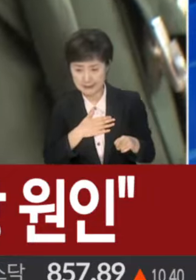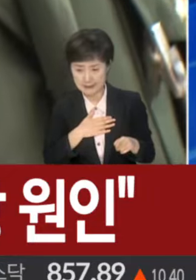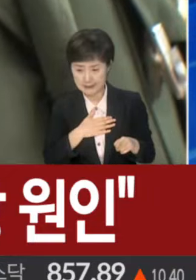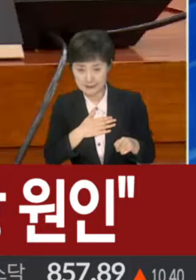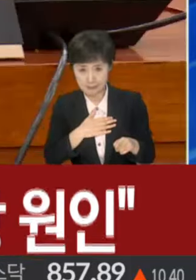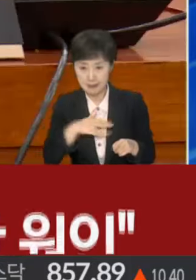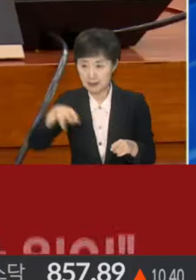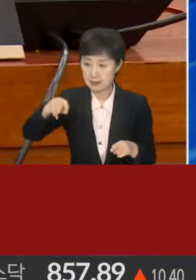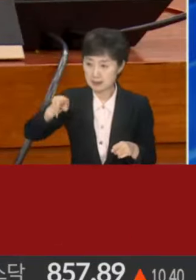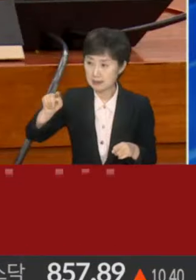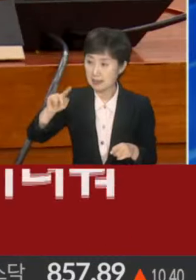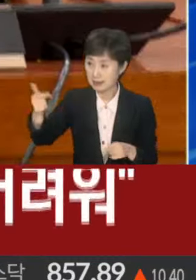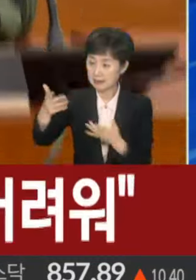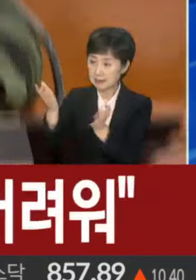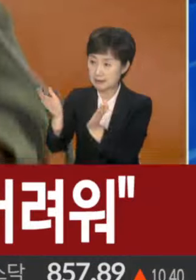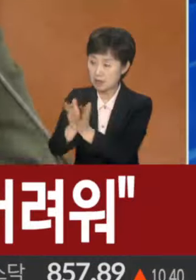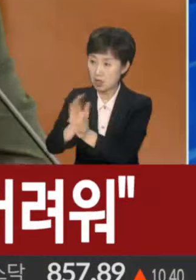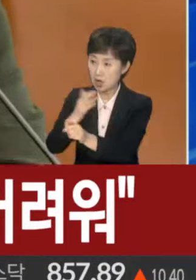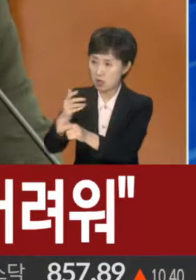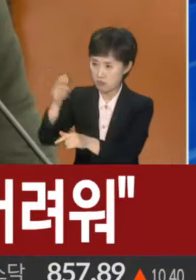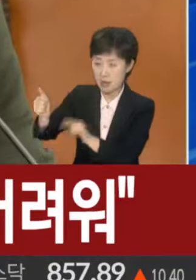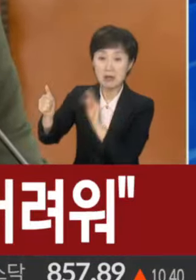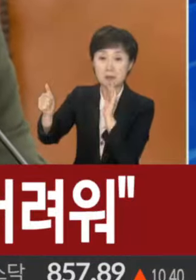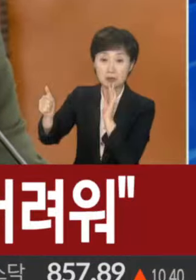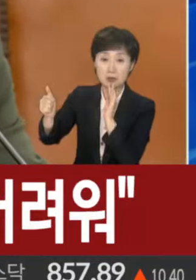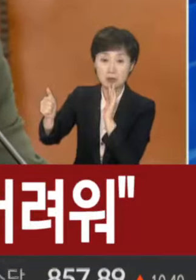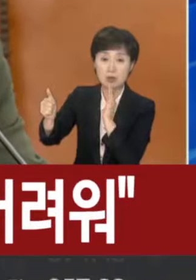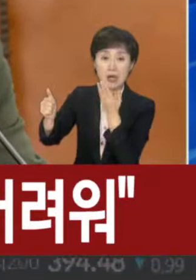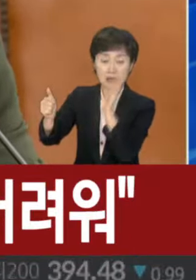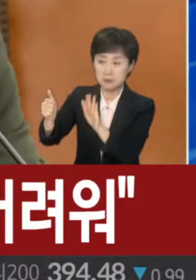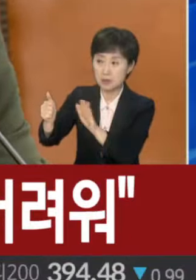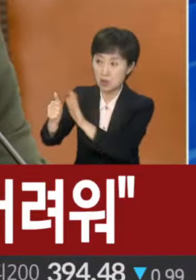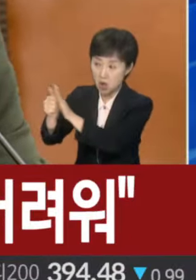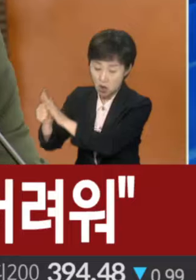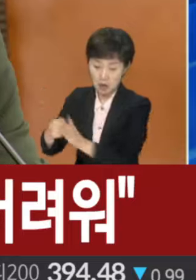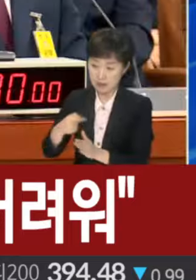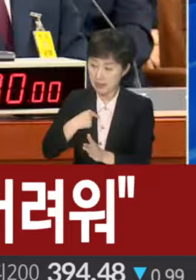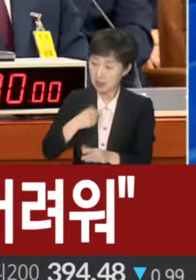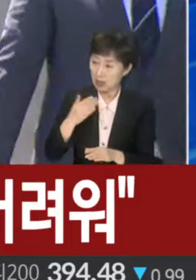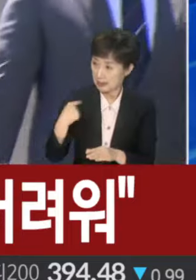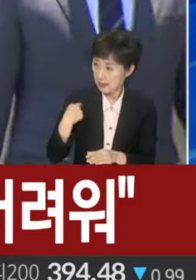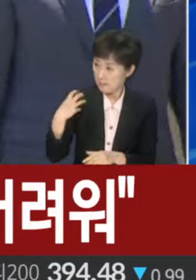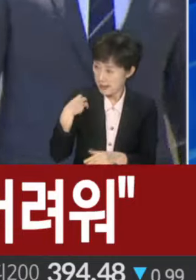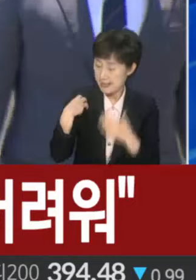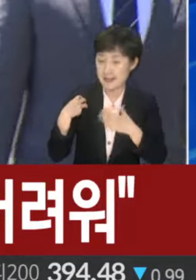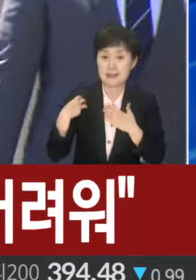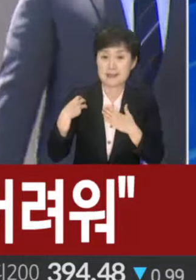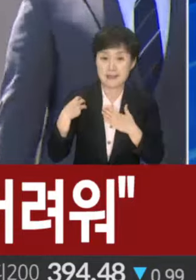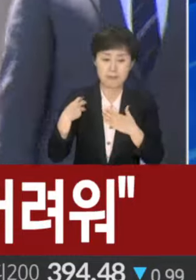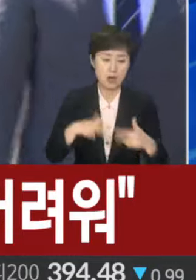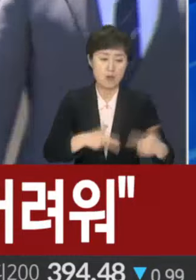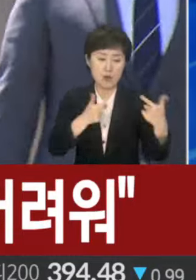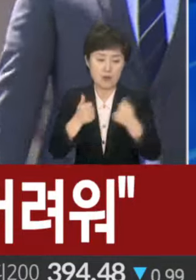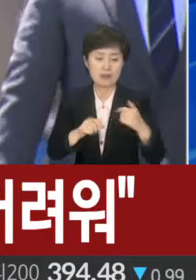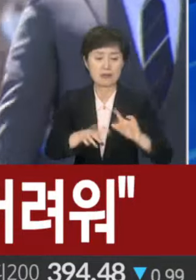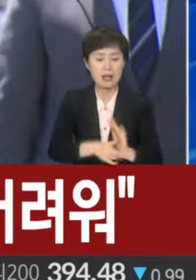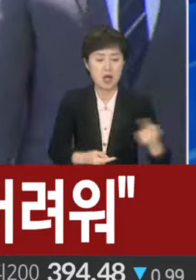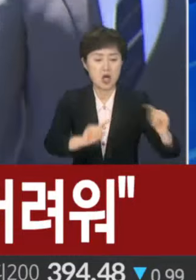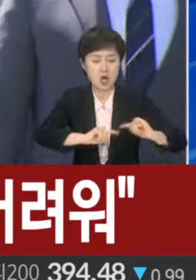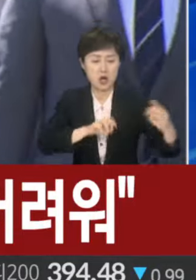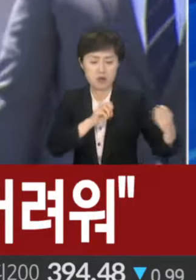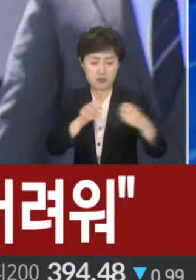사단장이 실질적이기는 하지만 형식상은 지휘권이 없지만 지휘하는 화상회의에 참석시켜서 소통이 가능하게